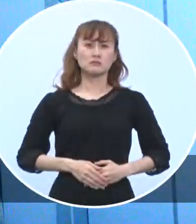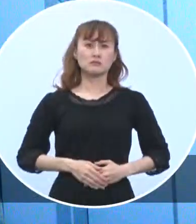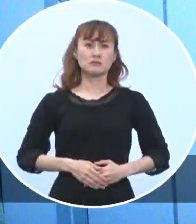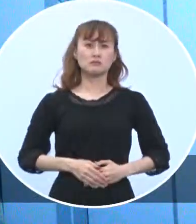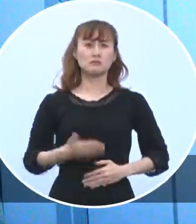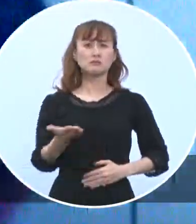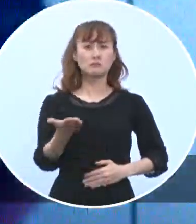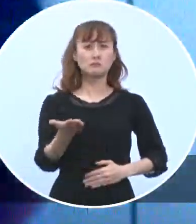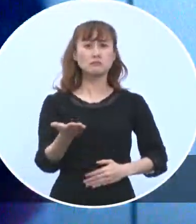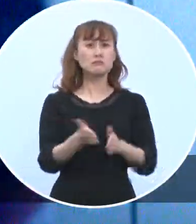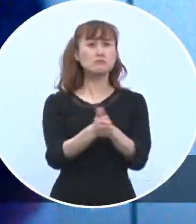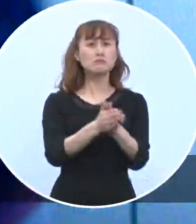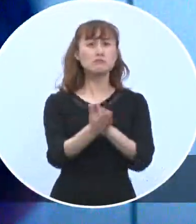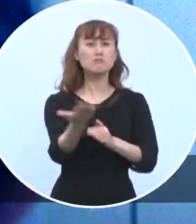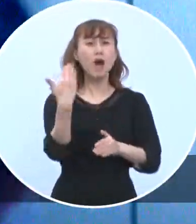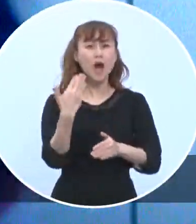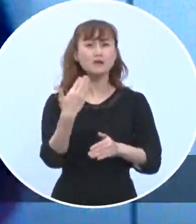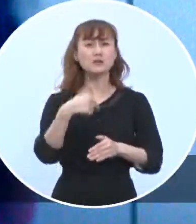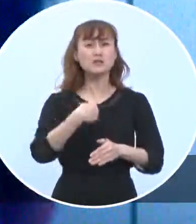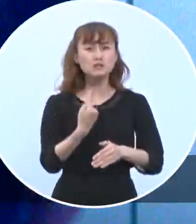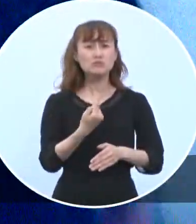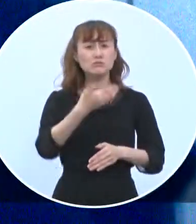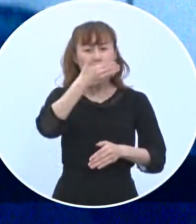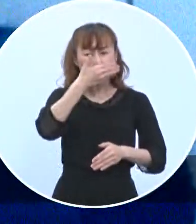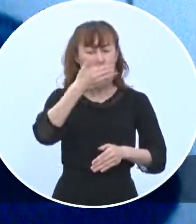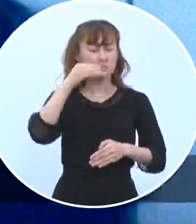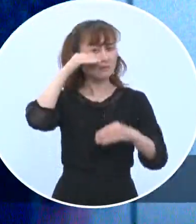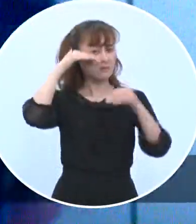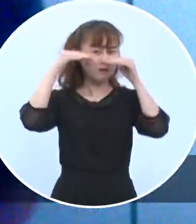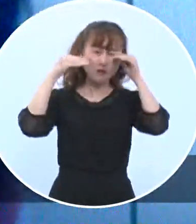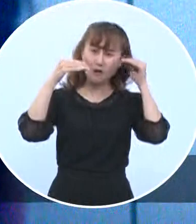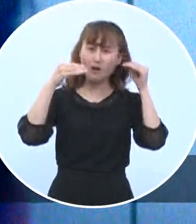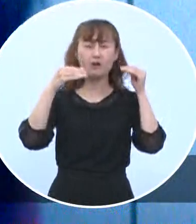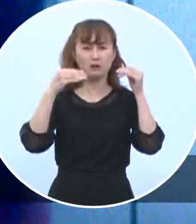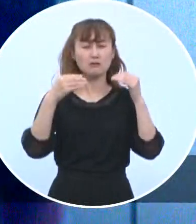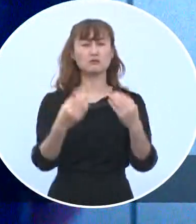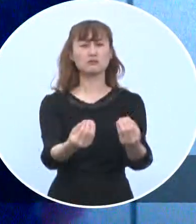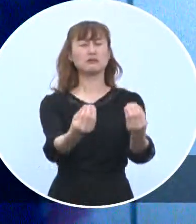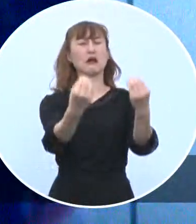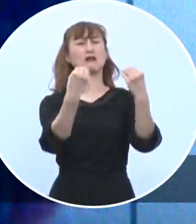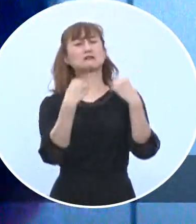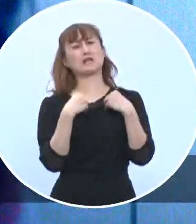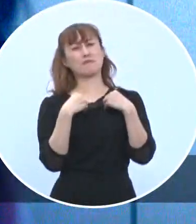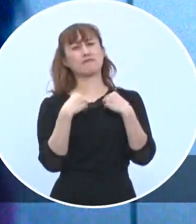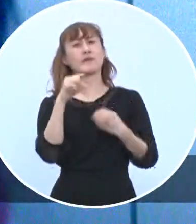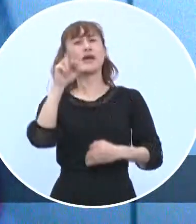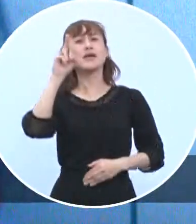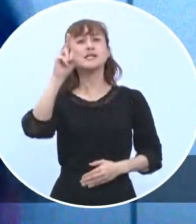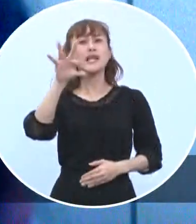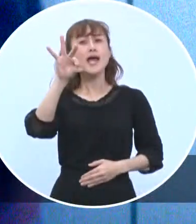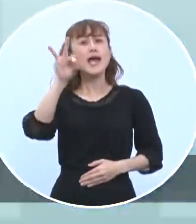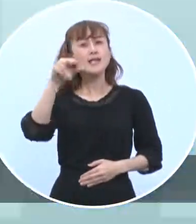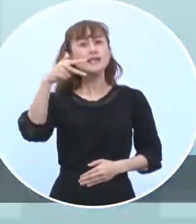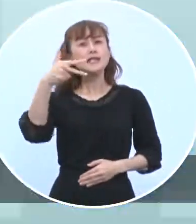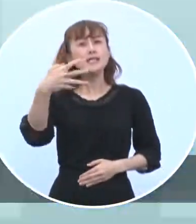その手で口や鼻を触って粘膜から感染してしまうのが接触感染です